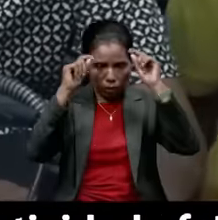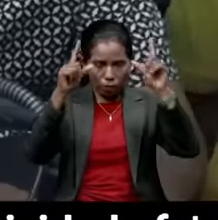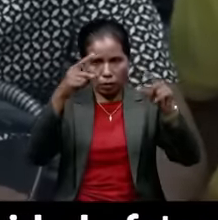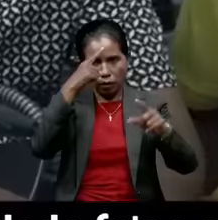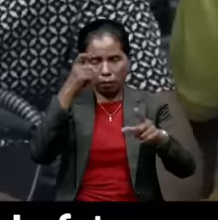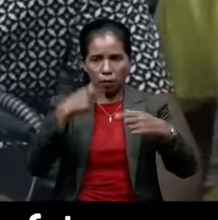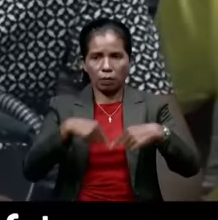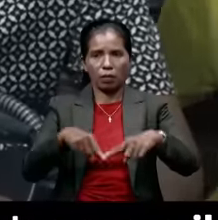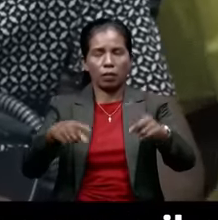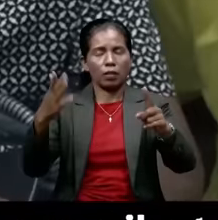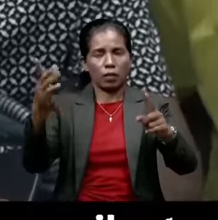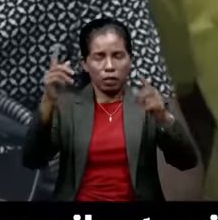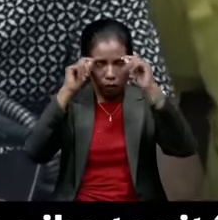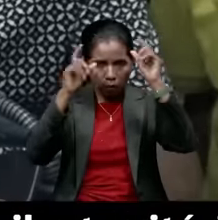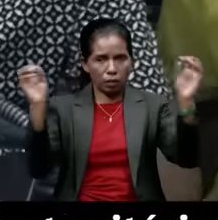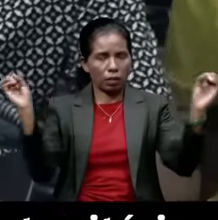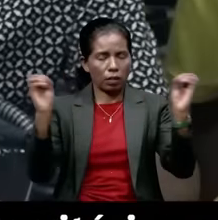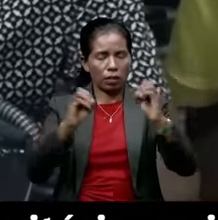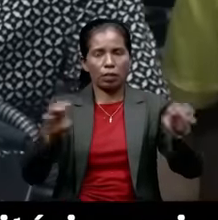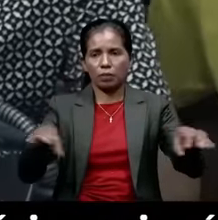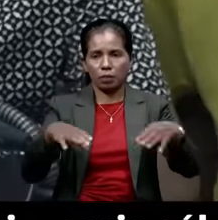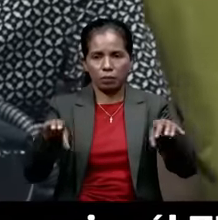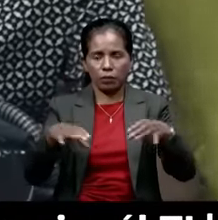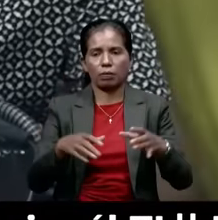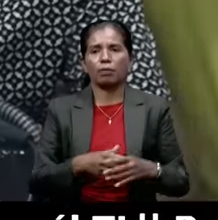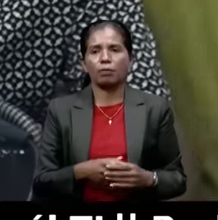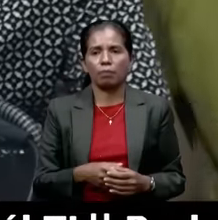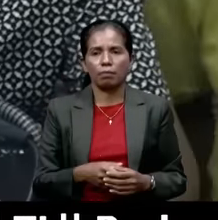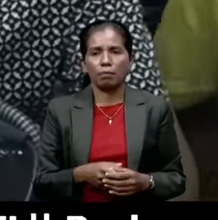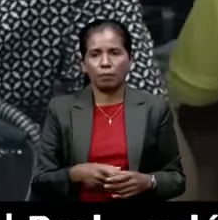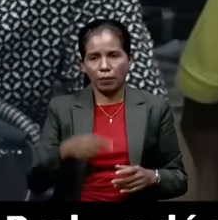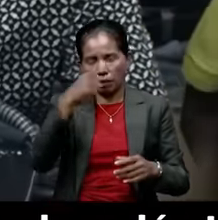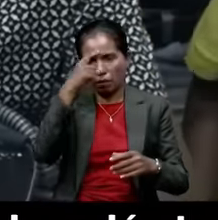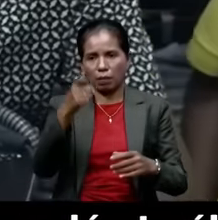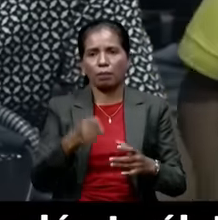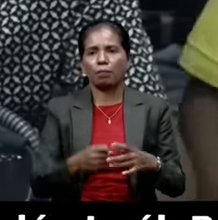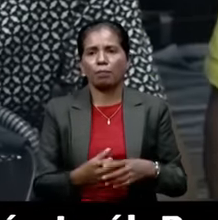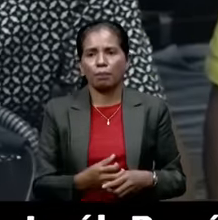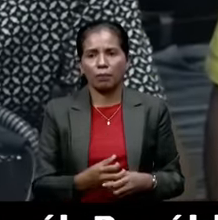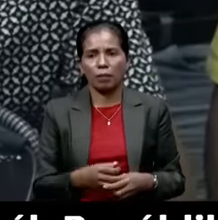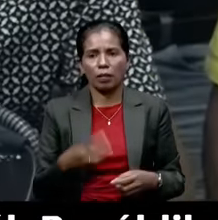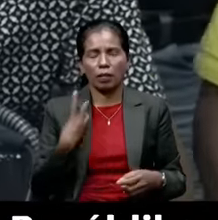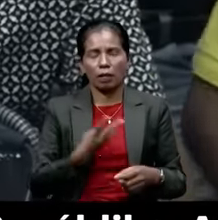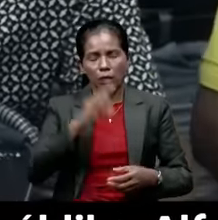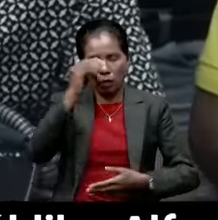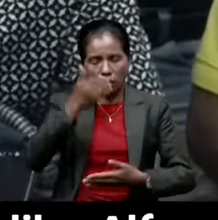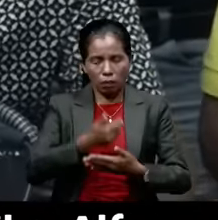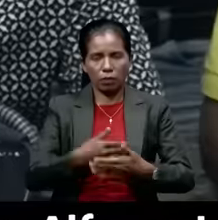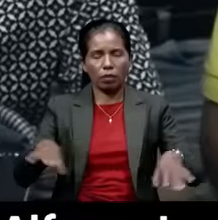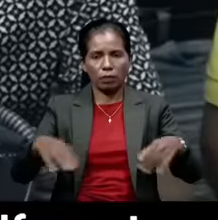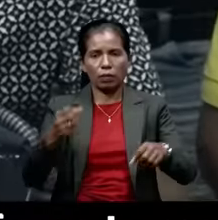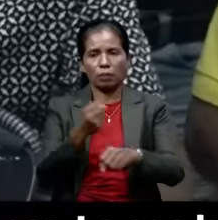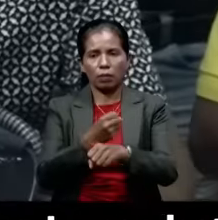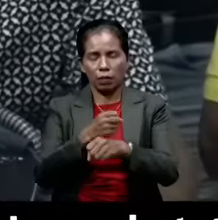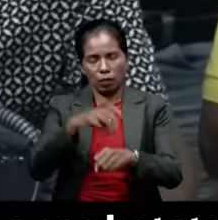ba iha Timor Leste la iha kampo de trabalho. Tamba nema, amine Juan Sira is first one